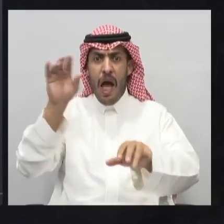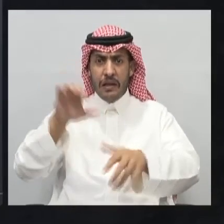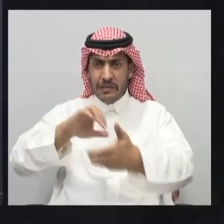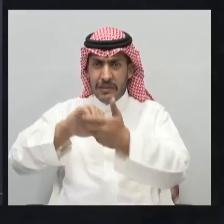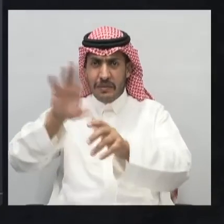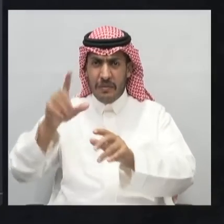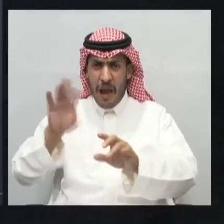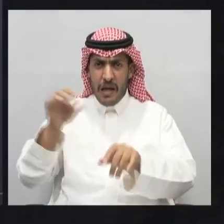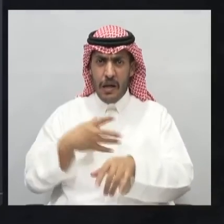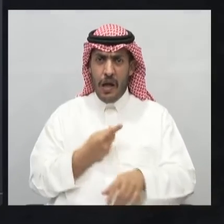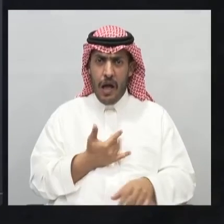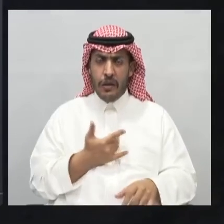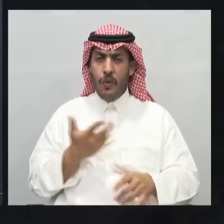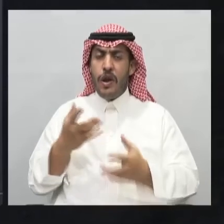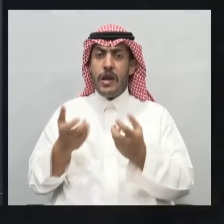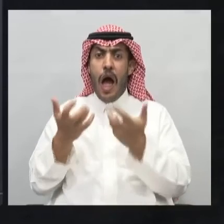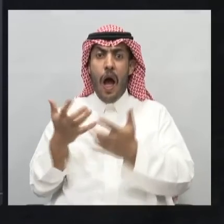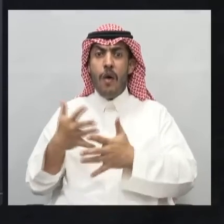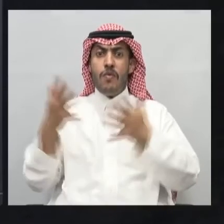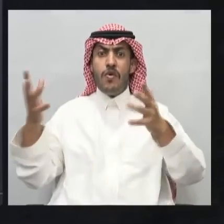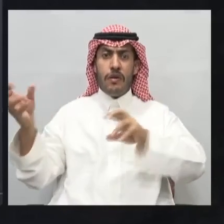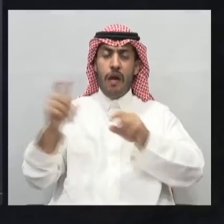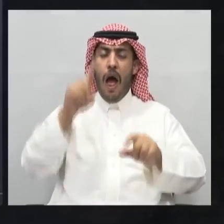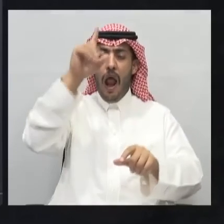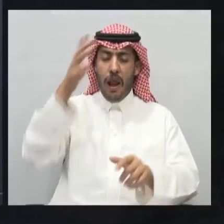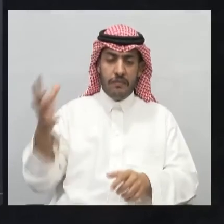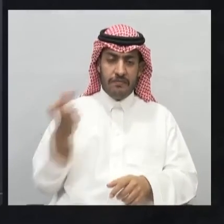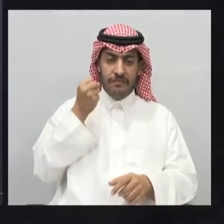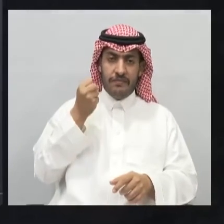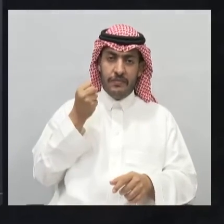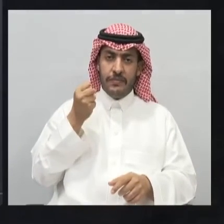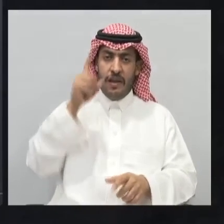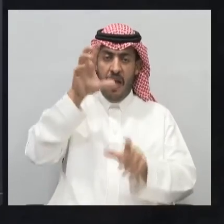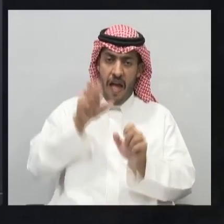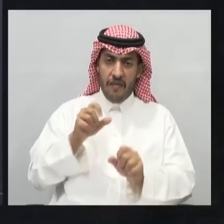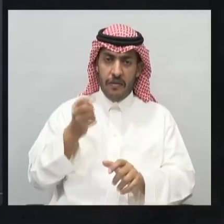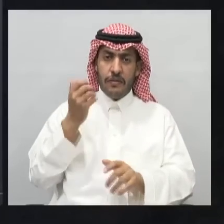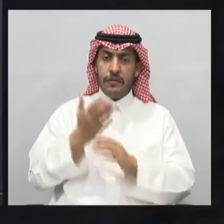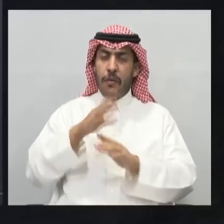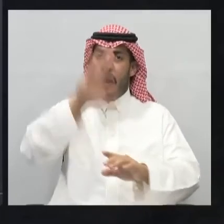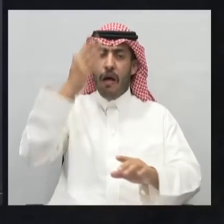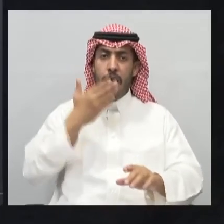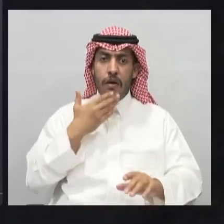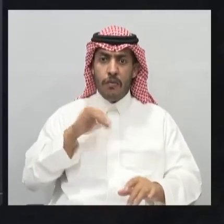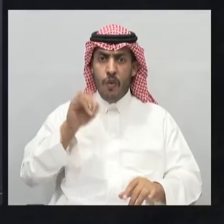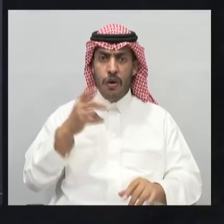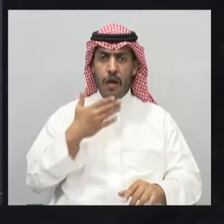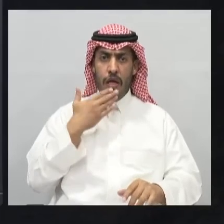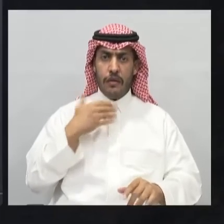وانجاه الله سبحانه وتعالى من هذه النار واصبحت معجزه